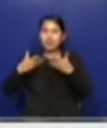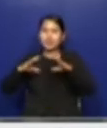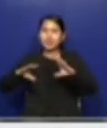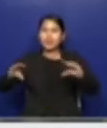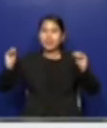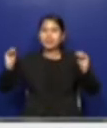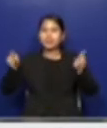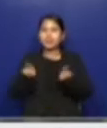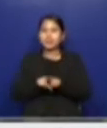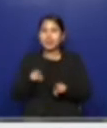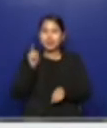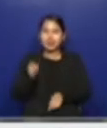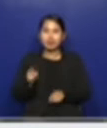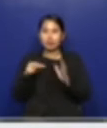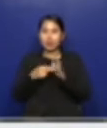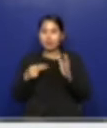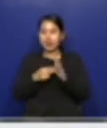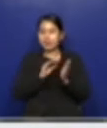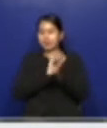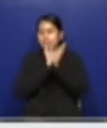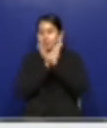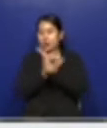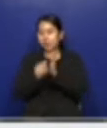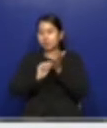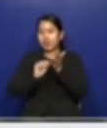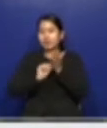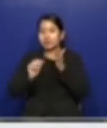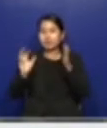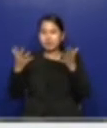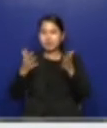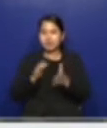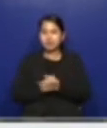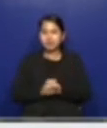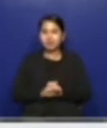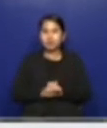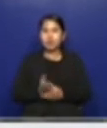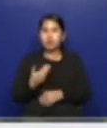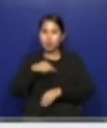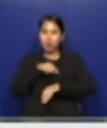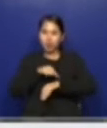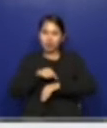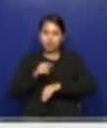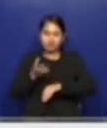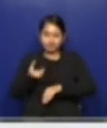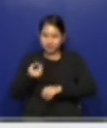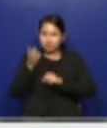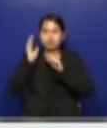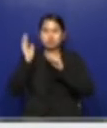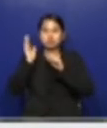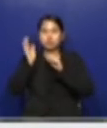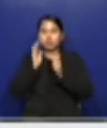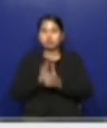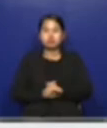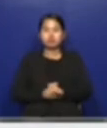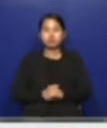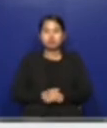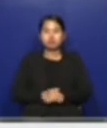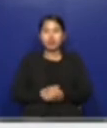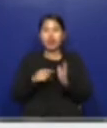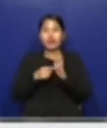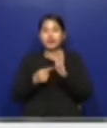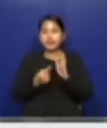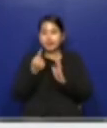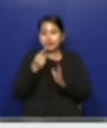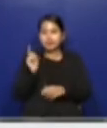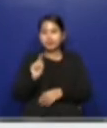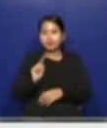นี้เป็นเครื่องยืนยันว่าท่านไม่ได้ปฏิรูปผมขอไล่เลียงเวลาอันสั้นเริ่มต้นจ